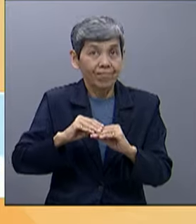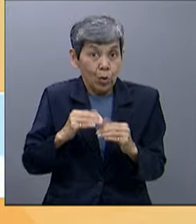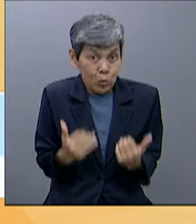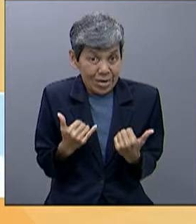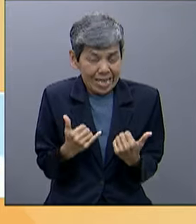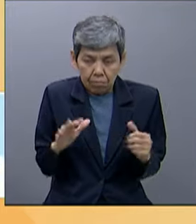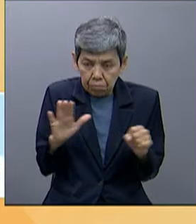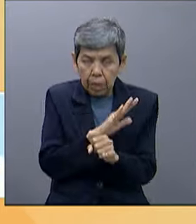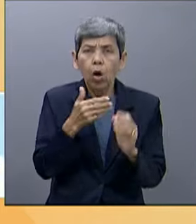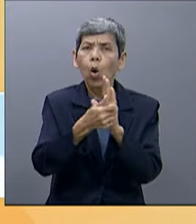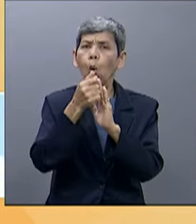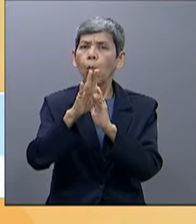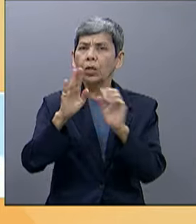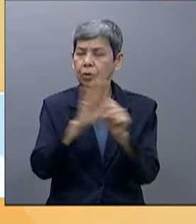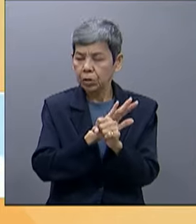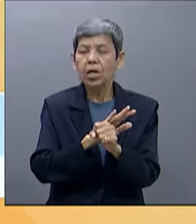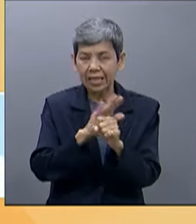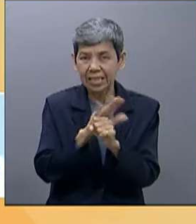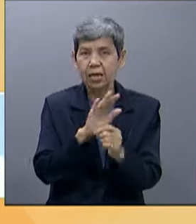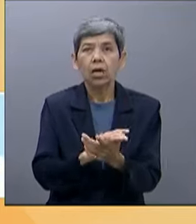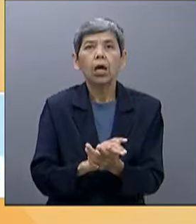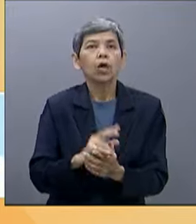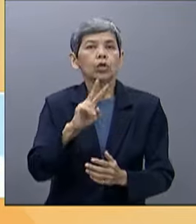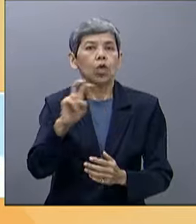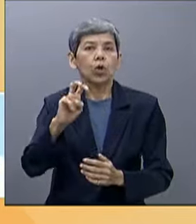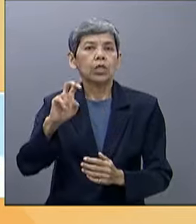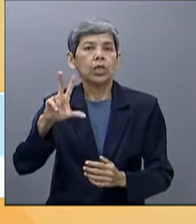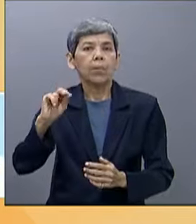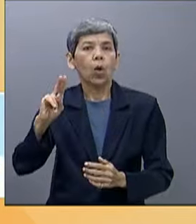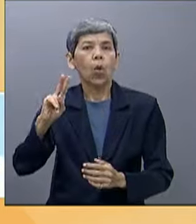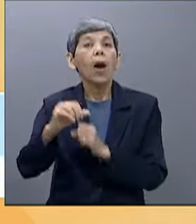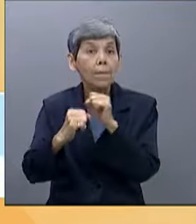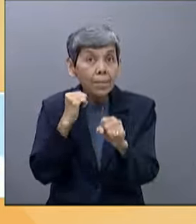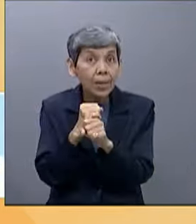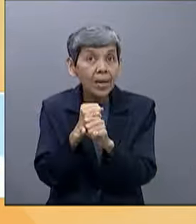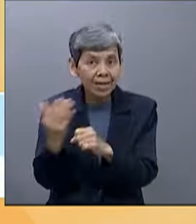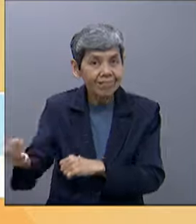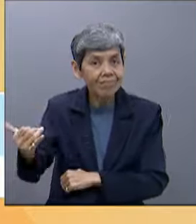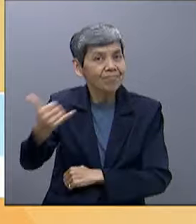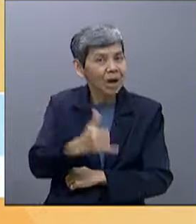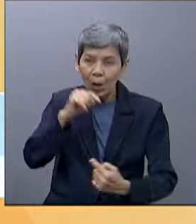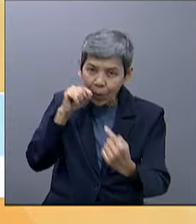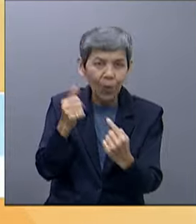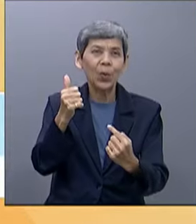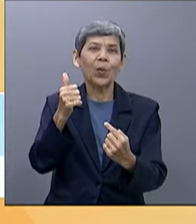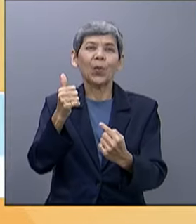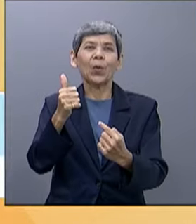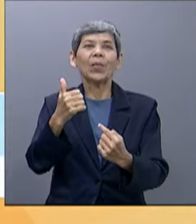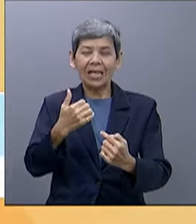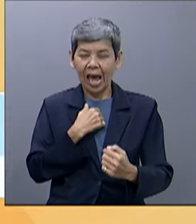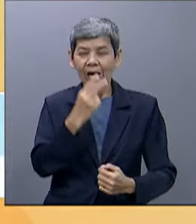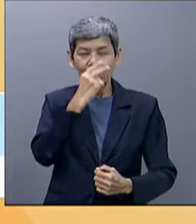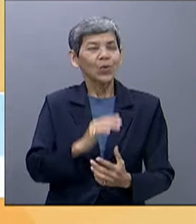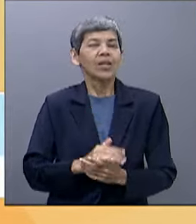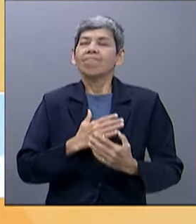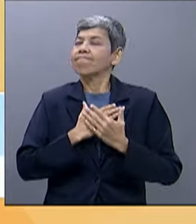บรอบอุบลราชธานีศรีวนาลัย232ปีค่ะวันนี้น้องป๊อปมาแบบถูกจังหวะมากเลยเรามาร่วมชื่นชมศรัท